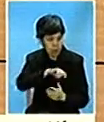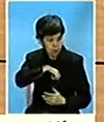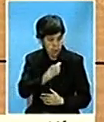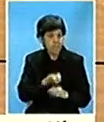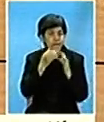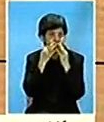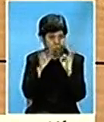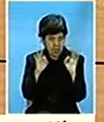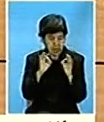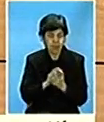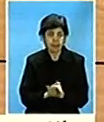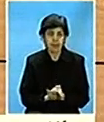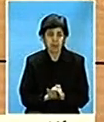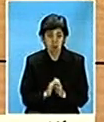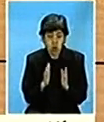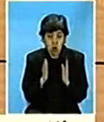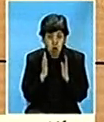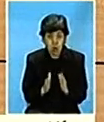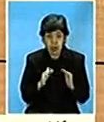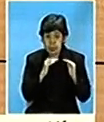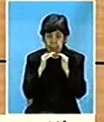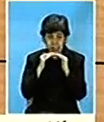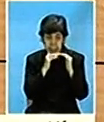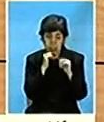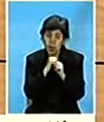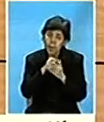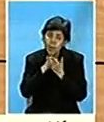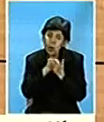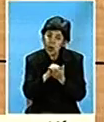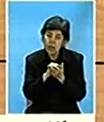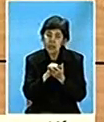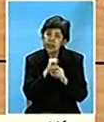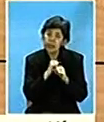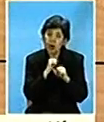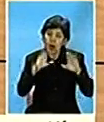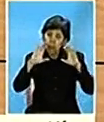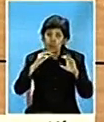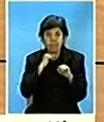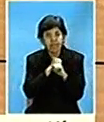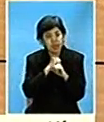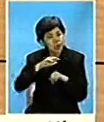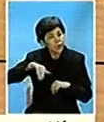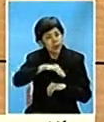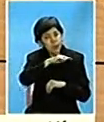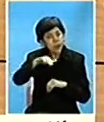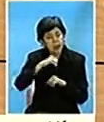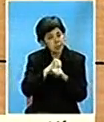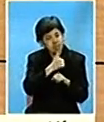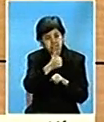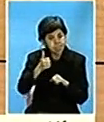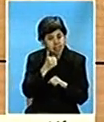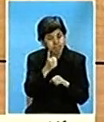ายดังนั้นบุคคลมีสิทธิ์ได้รับบริการสาธารณสุขจากรัฐเป็นไปอย่างทั่วถึงและมีประสิทธิภ